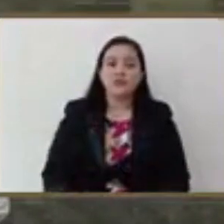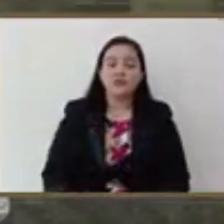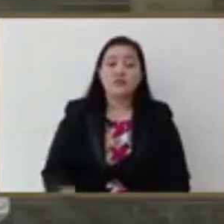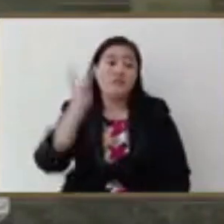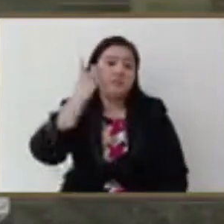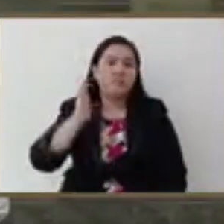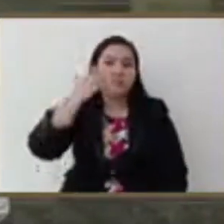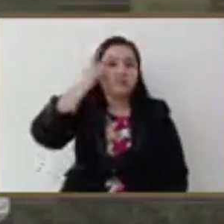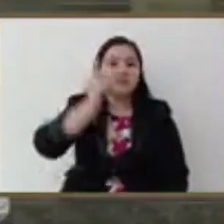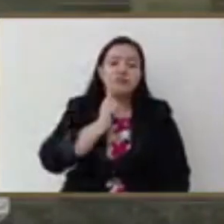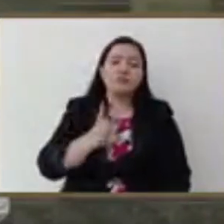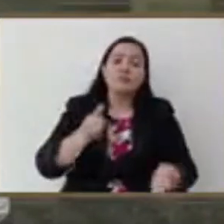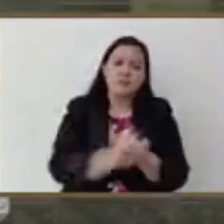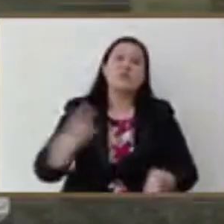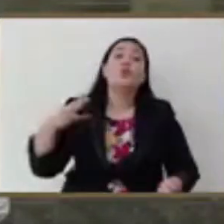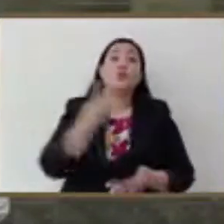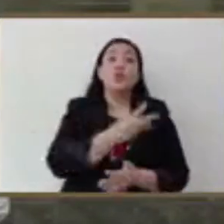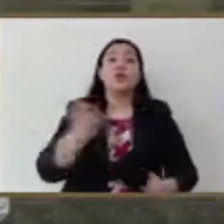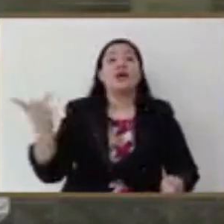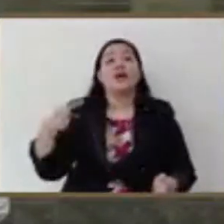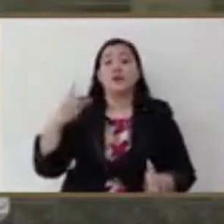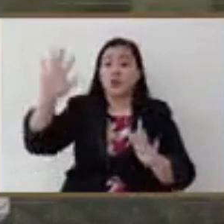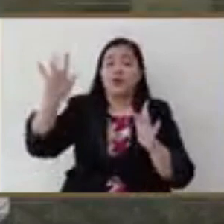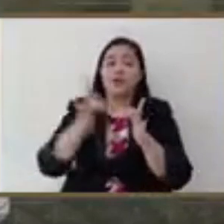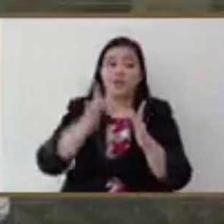nila sa salita ng Diyos.